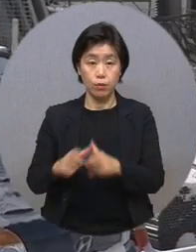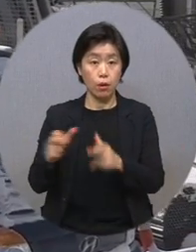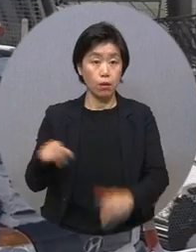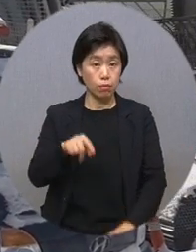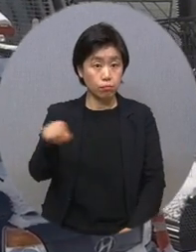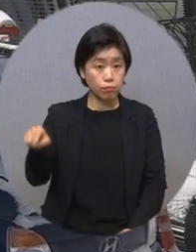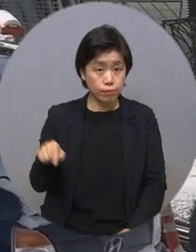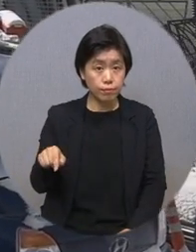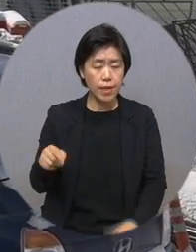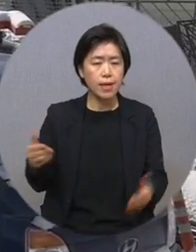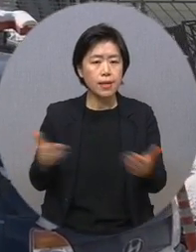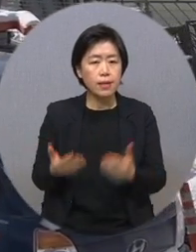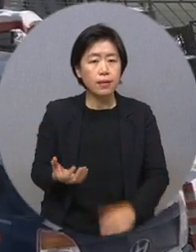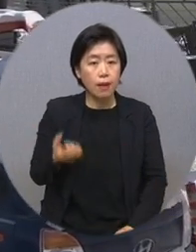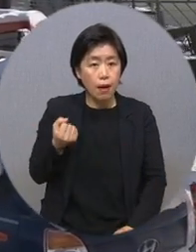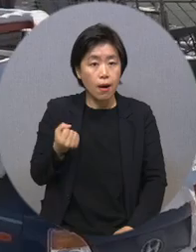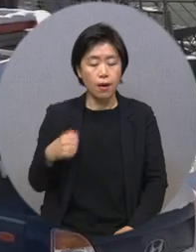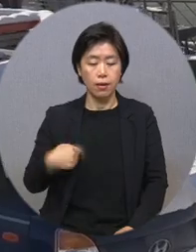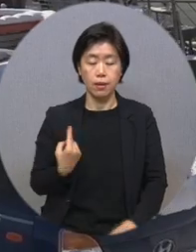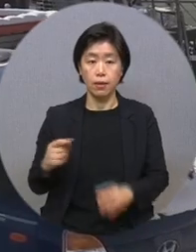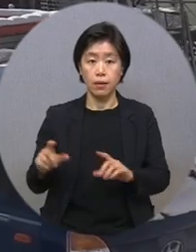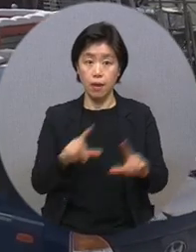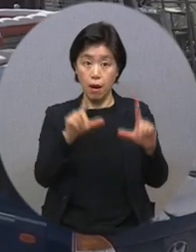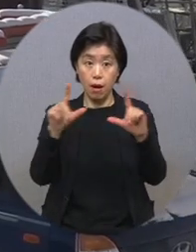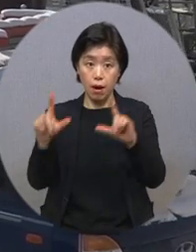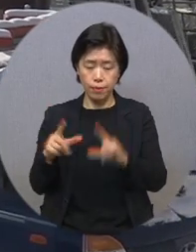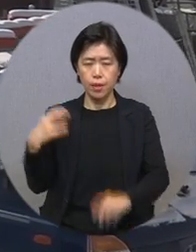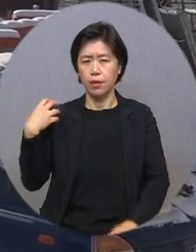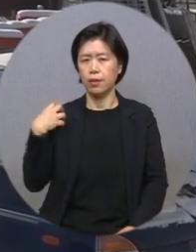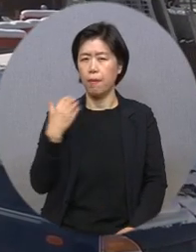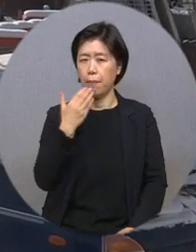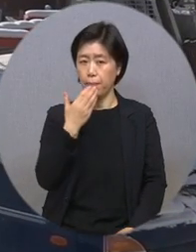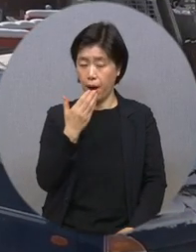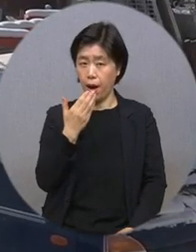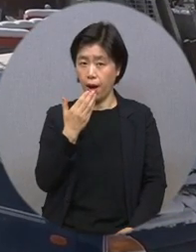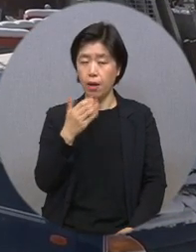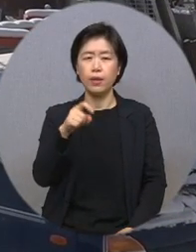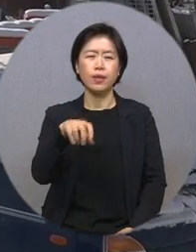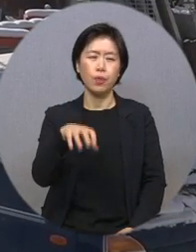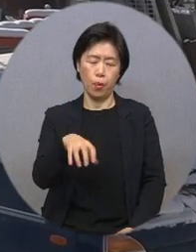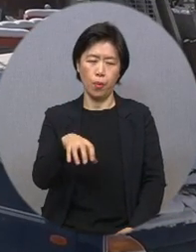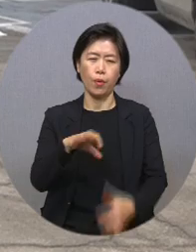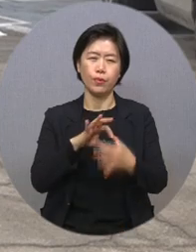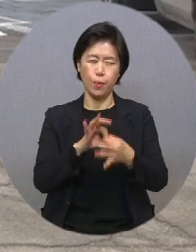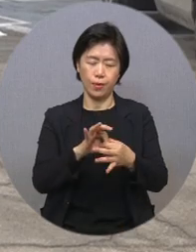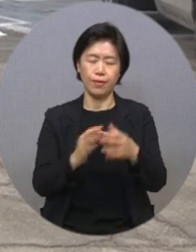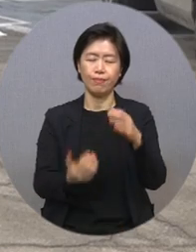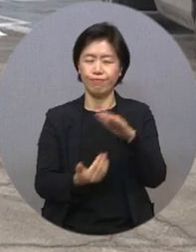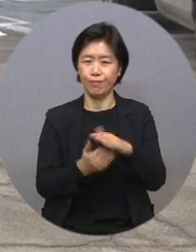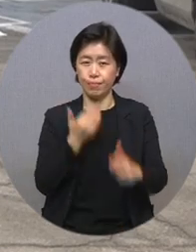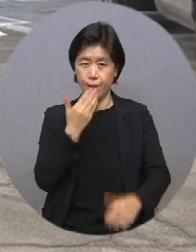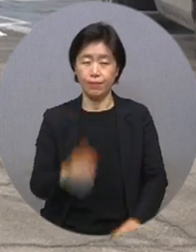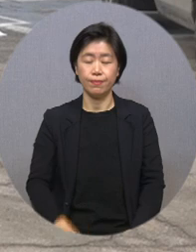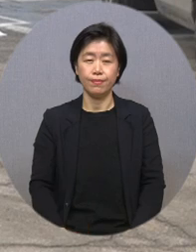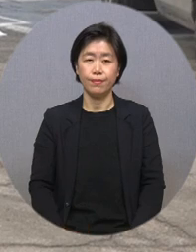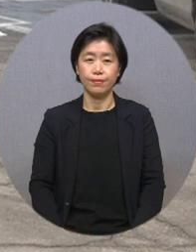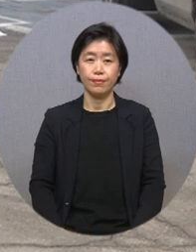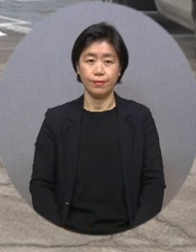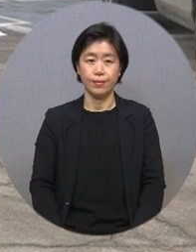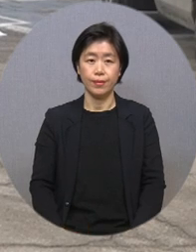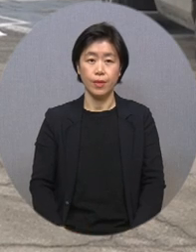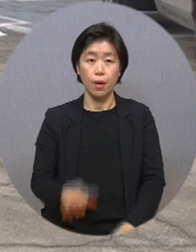갖고 자신의 삶을 책임질 수 있는 삶이 이곳에서는 이루어지고 있습니다. 장애인 표준